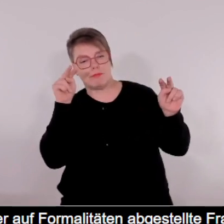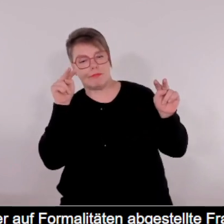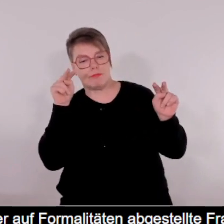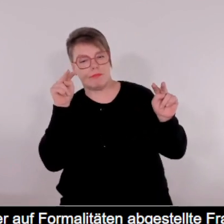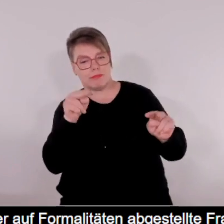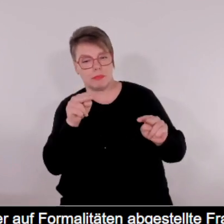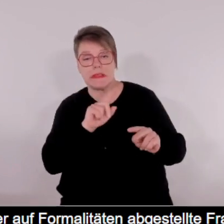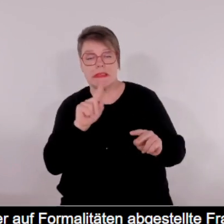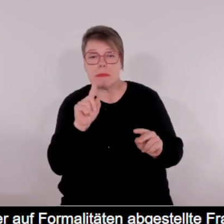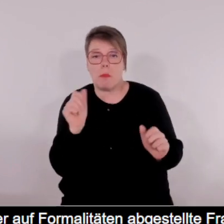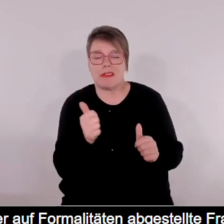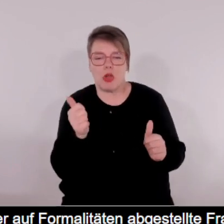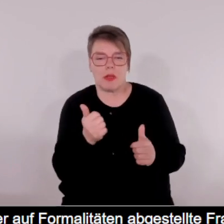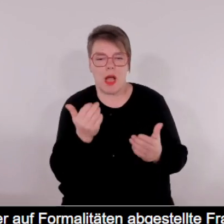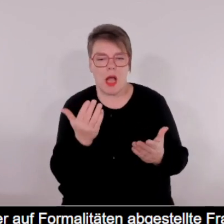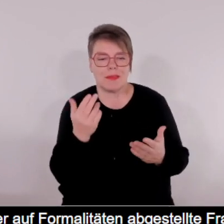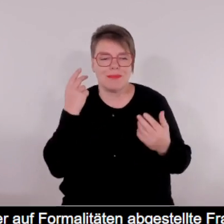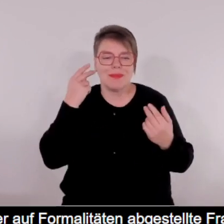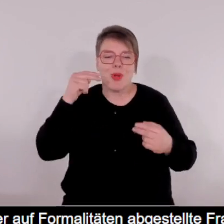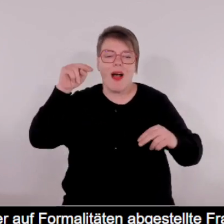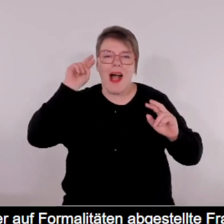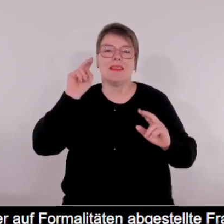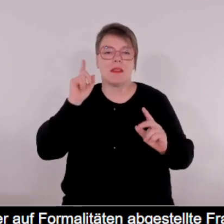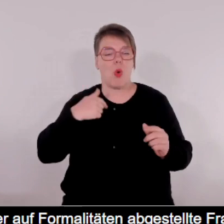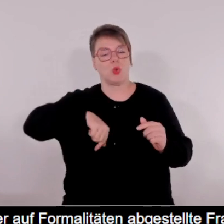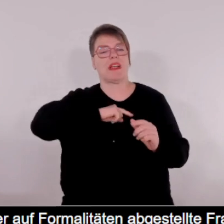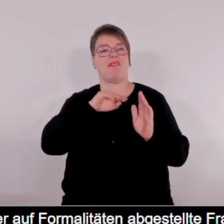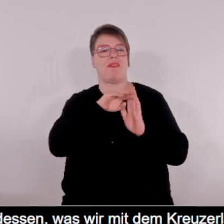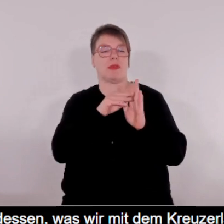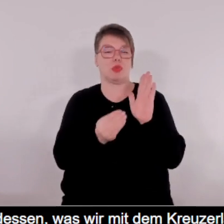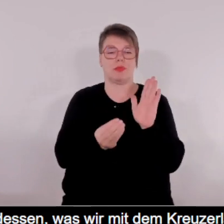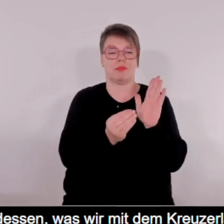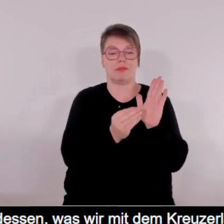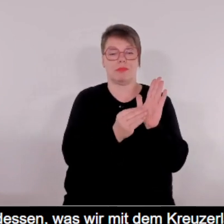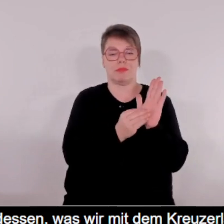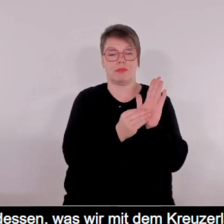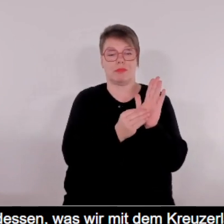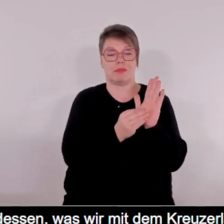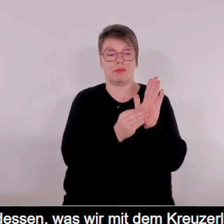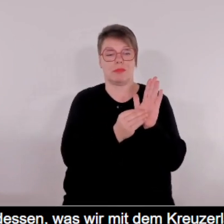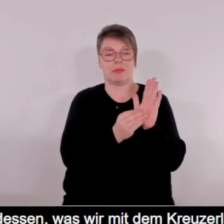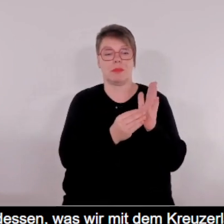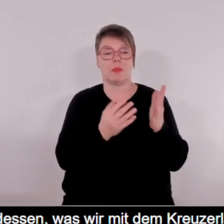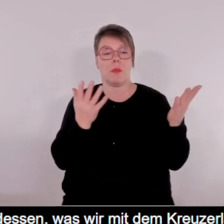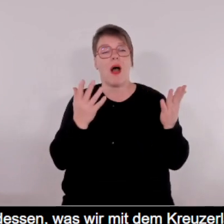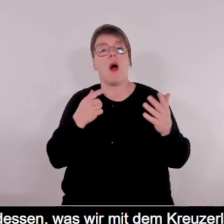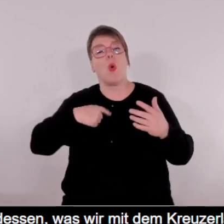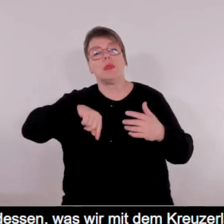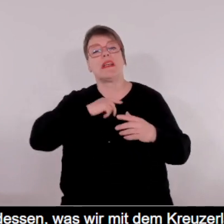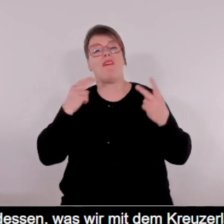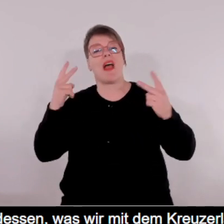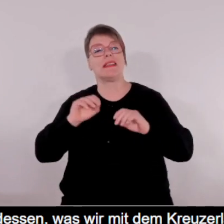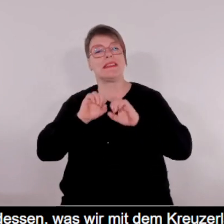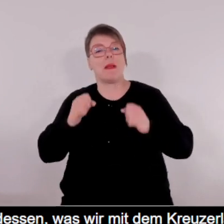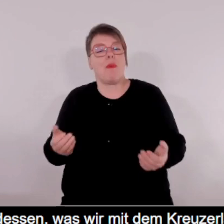Darlegung, die besteht eben auf dem christlich-abendländischen Wertekanon und das ist eine der Grundlagen unseres